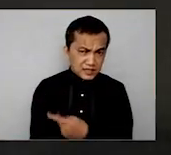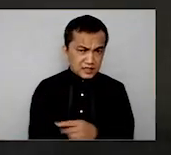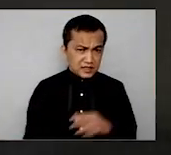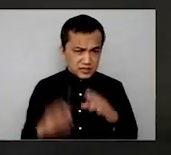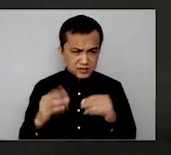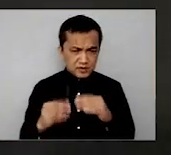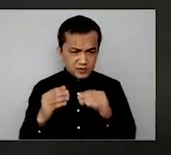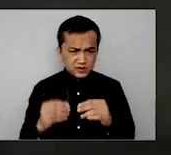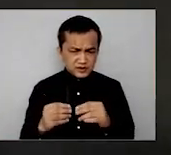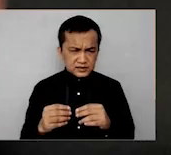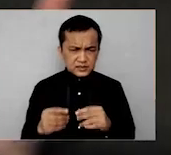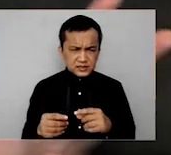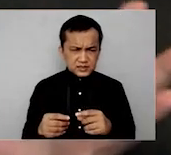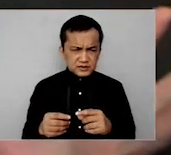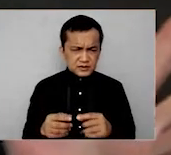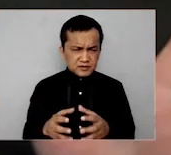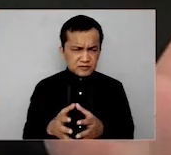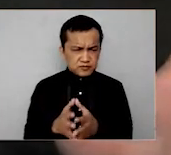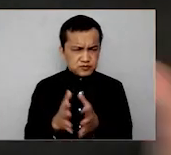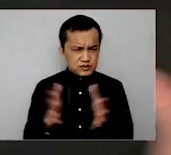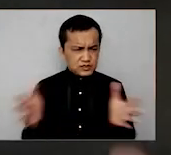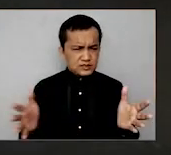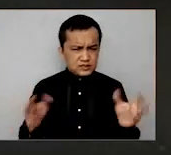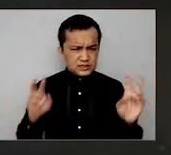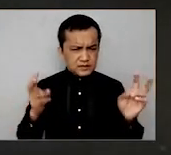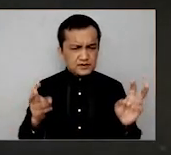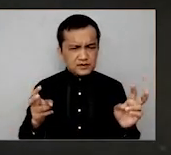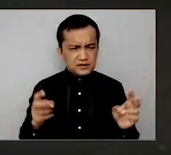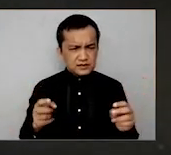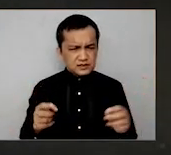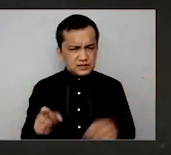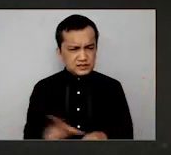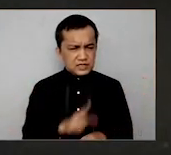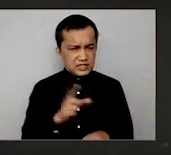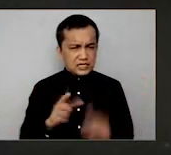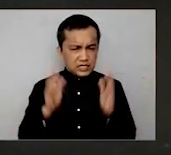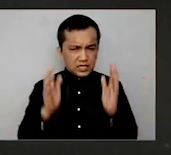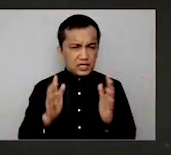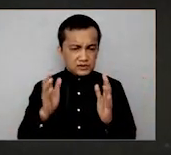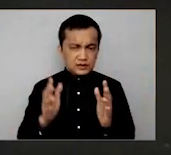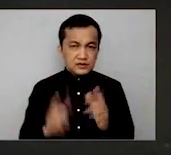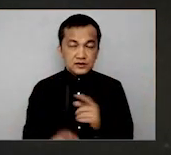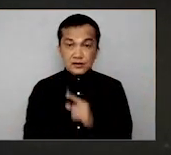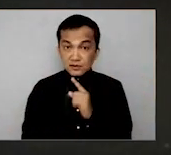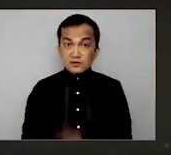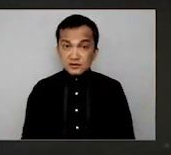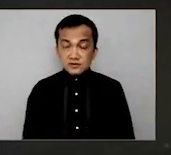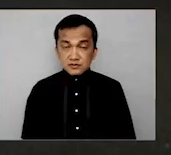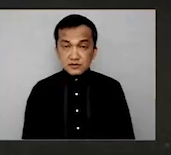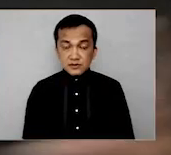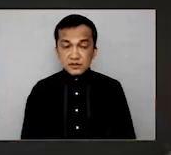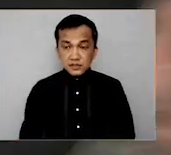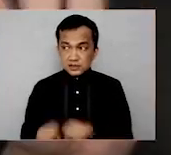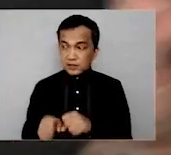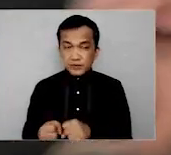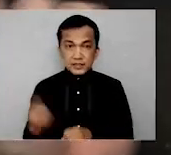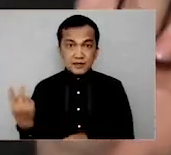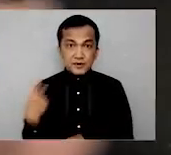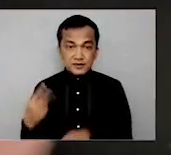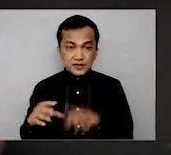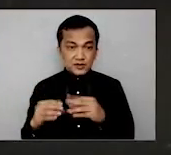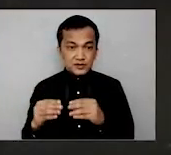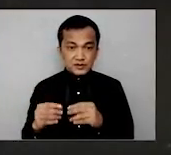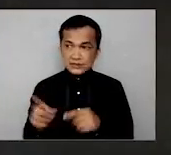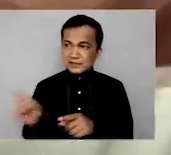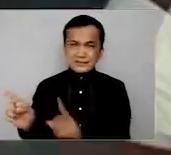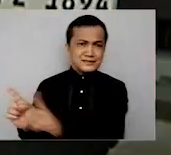konti, grabe yung pag-expand ng topic. As in, ang tagal namin mag-usap talaga. Parang kada break, kami yung nag-uusap, hindi silang dalawa